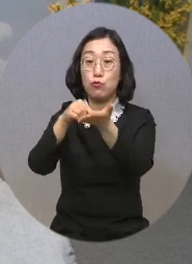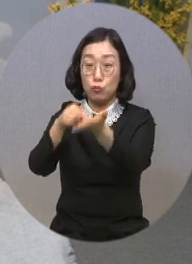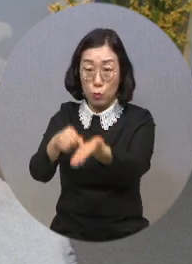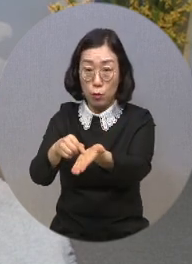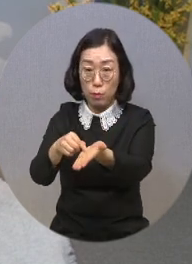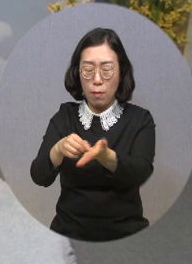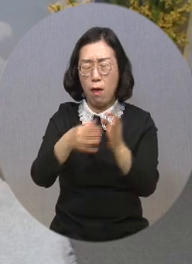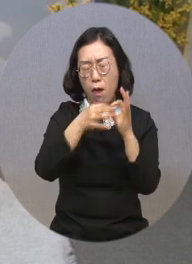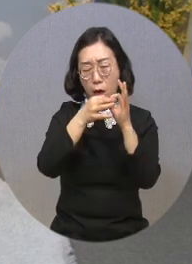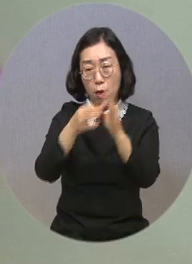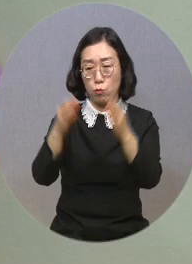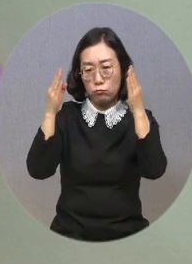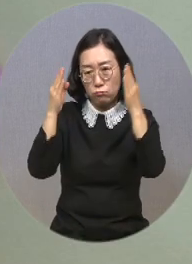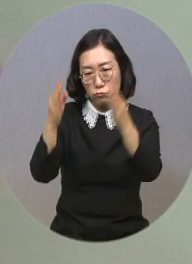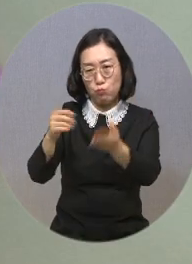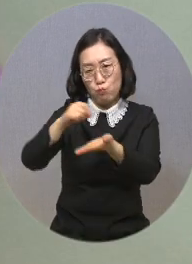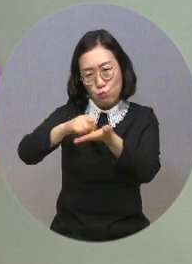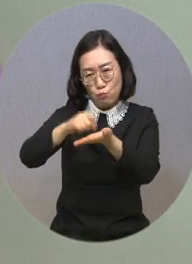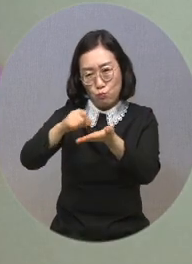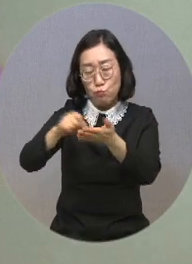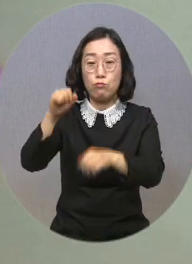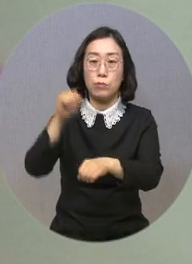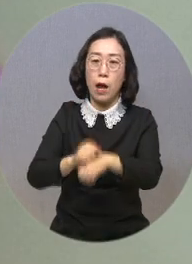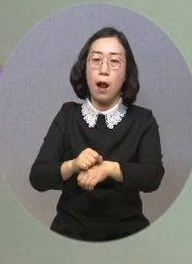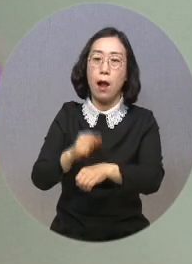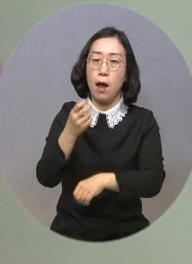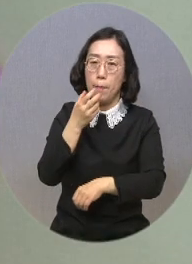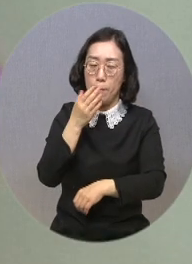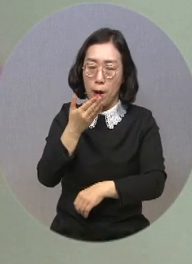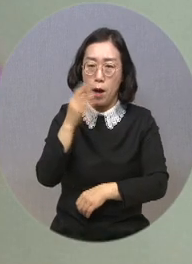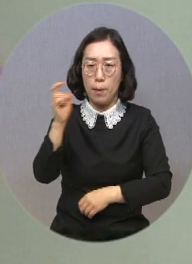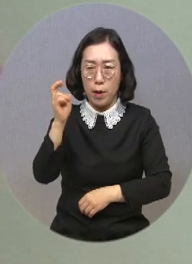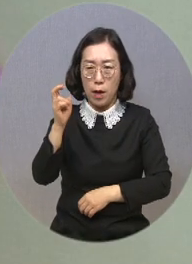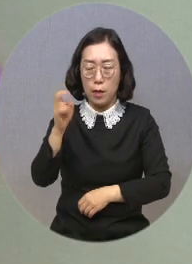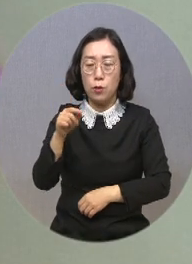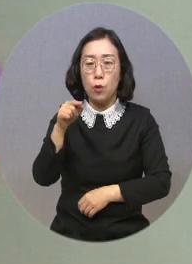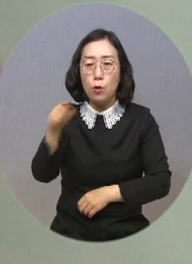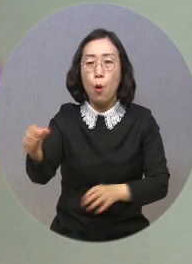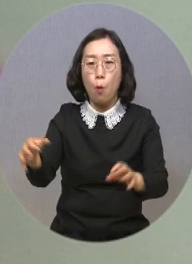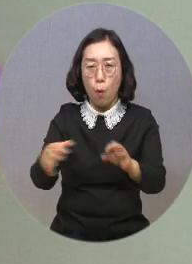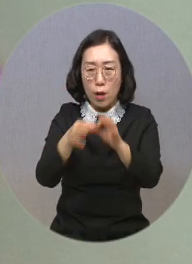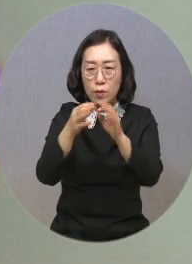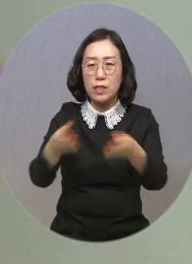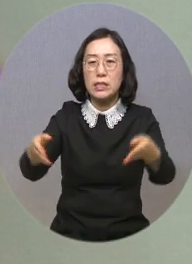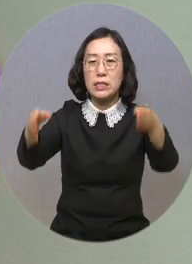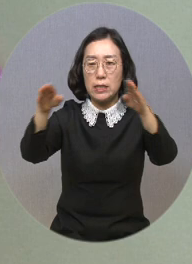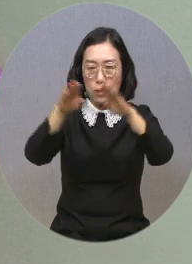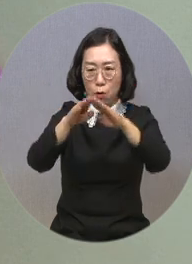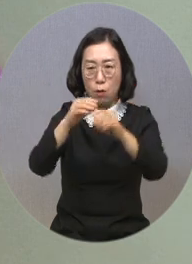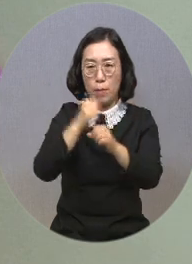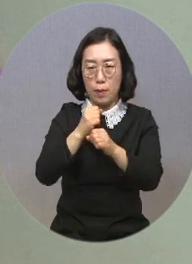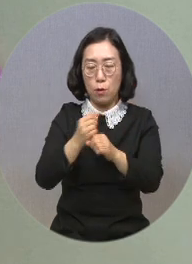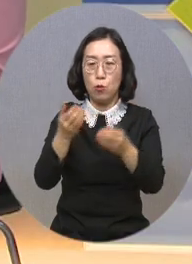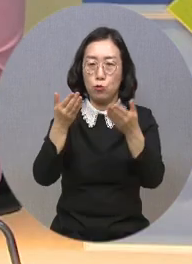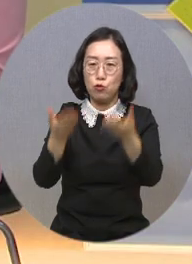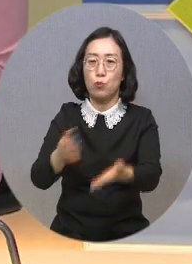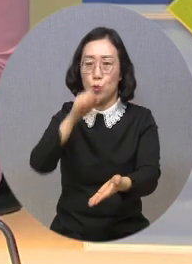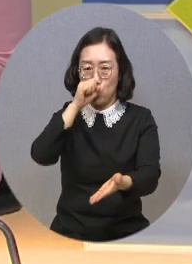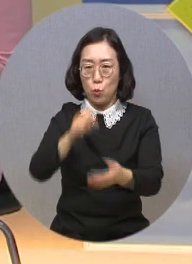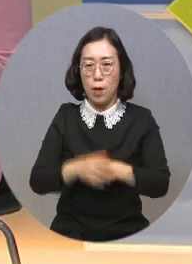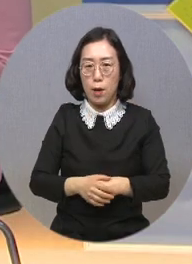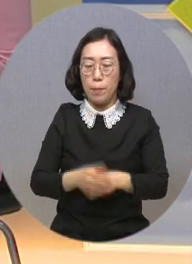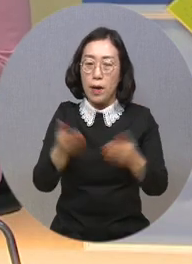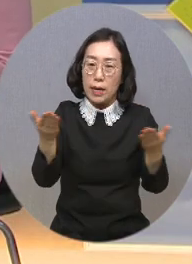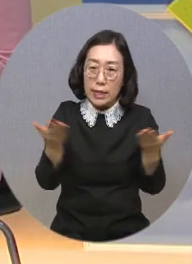아닙니까? 이 친구들은. 네. 그래서 그런 시설이 좀 생겼으면 좋겠다는 생각을 많이 했어요, 사실은요. 그럼 그 지체 장애인들의